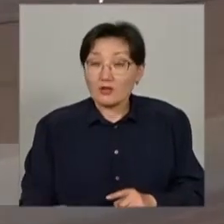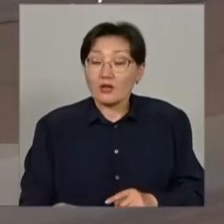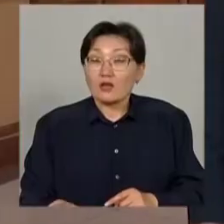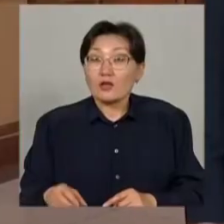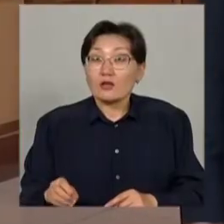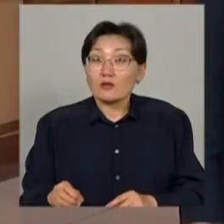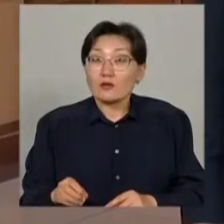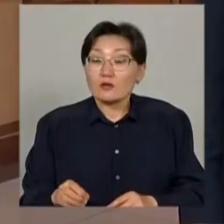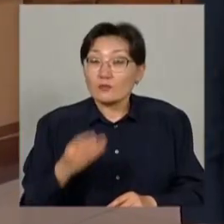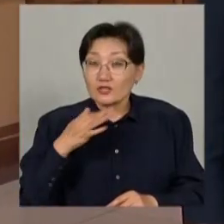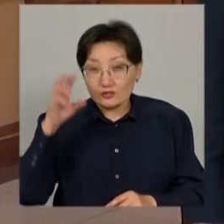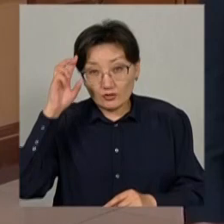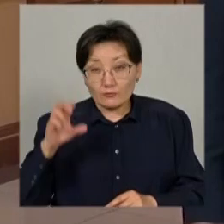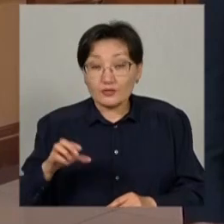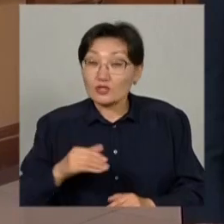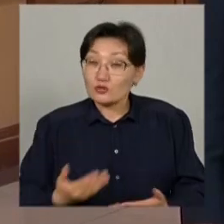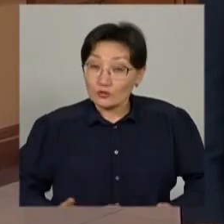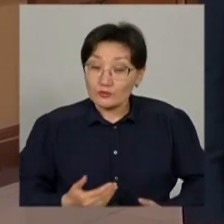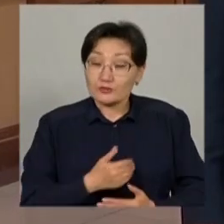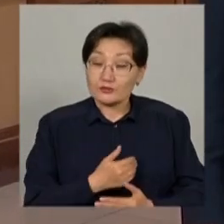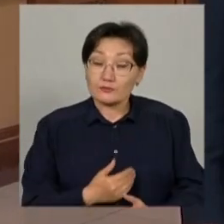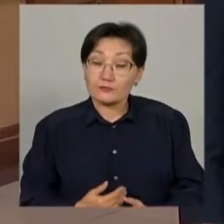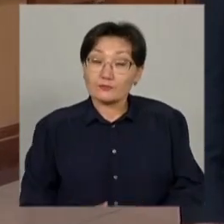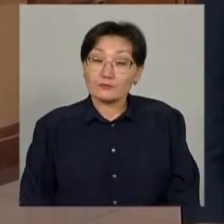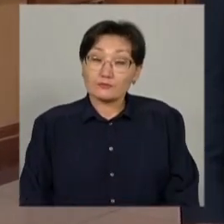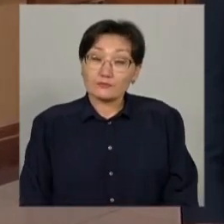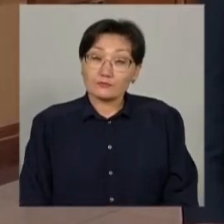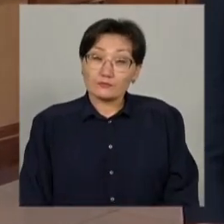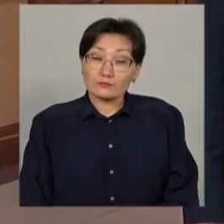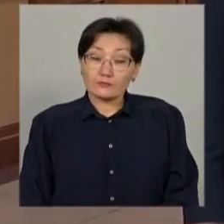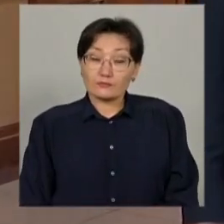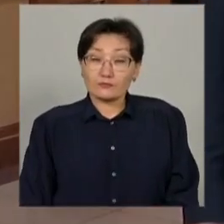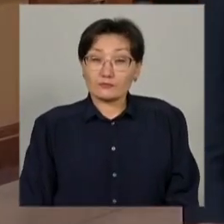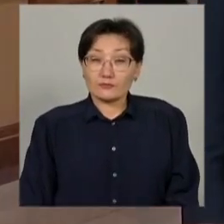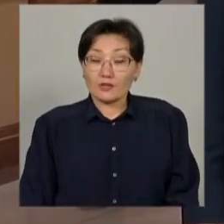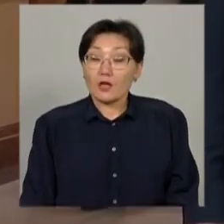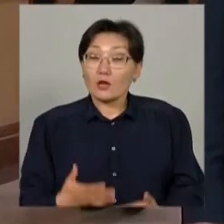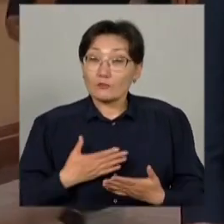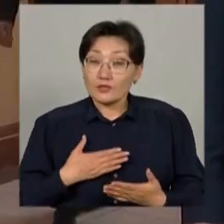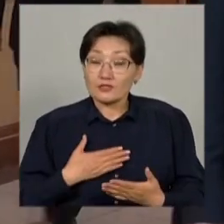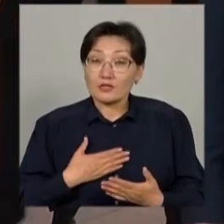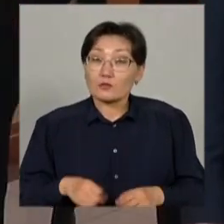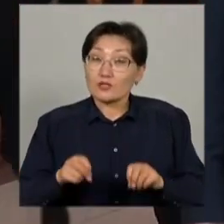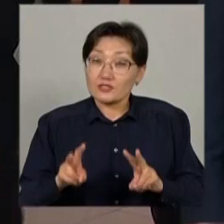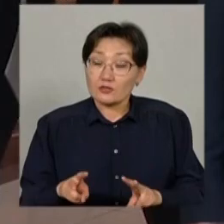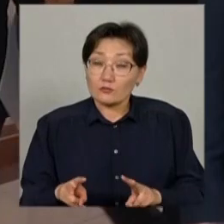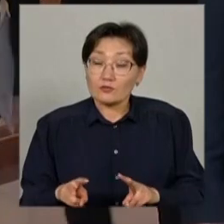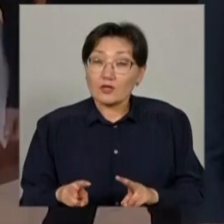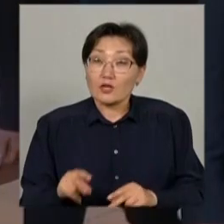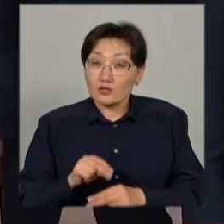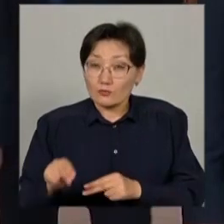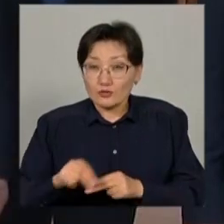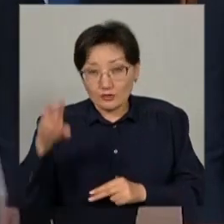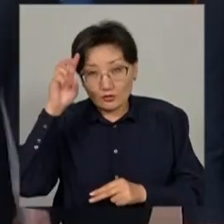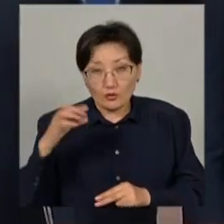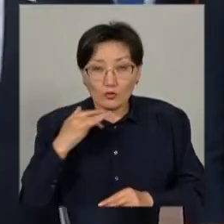дейді. Государство вкладывает в то, чтобы эти кадры состоялись. Бізде сұраныстағы мамандарды қалыптастыру үшін мемлекет